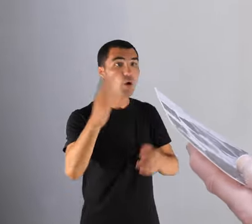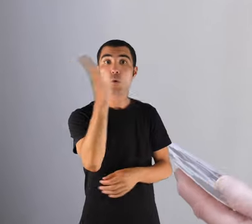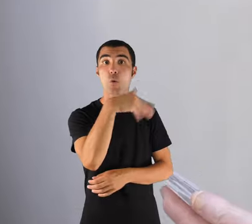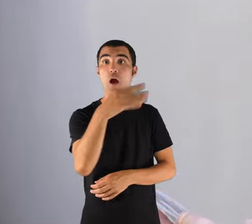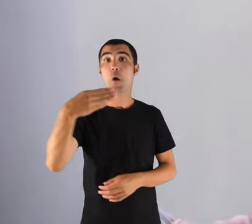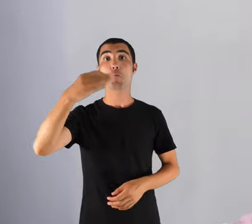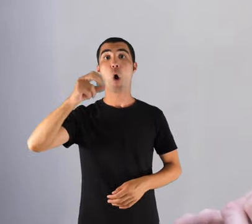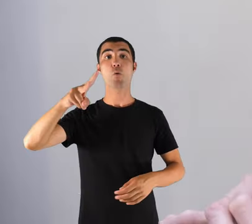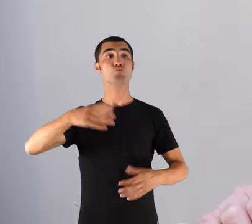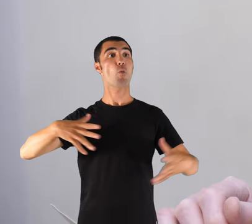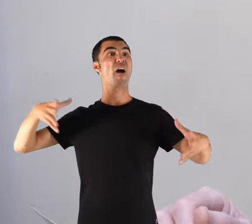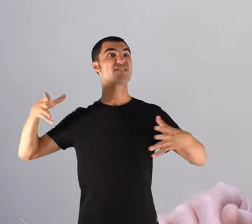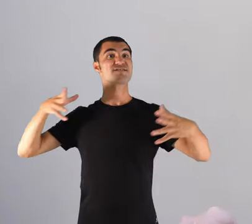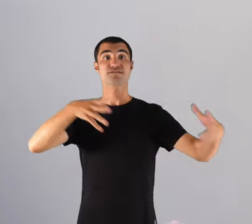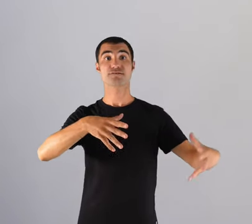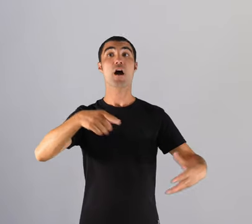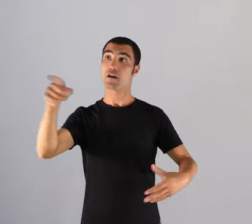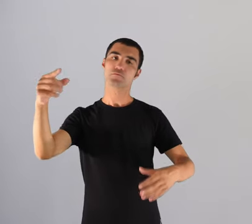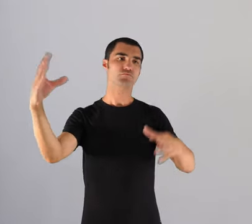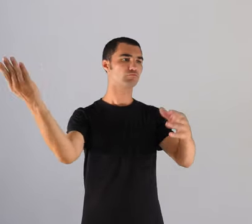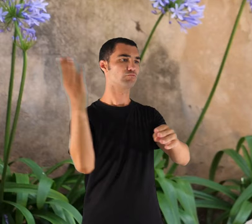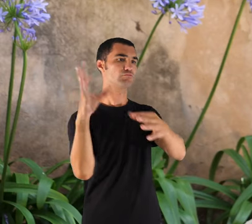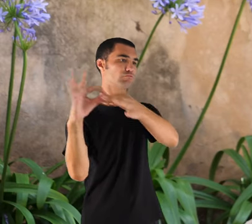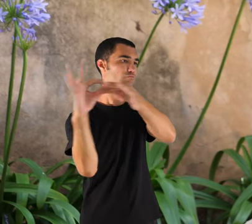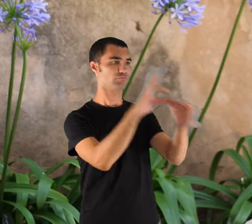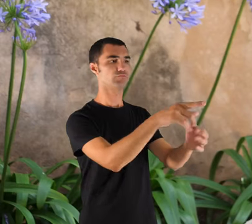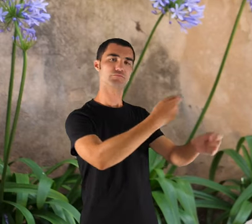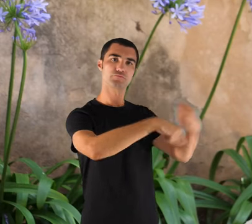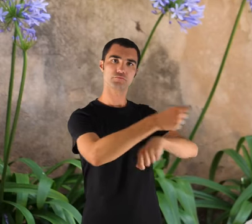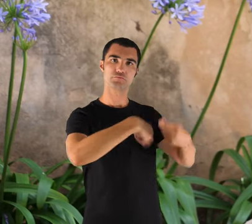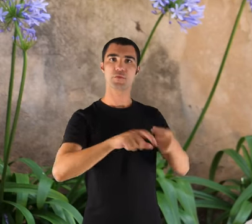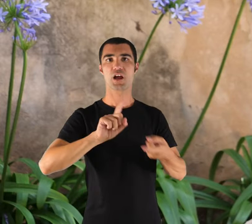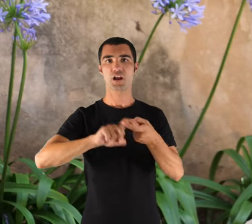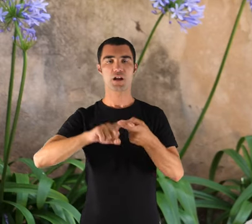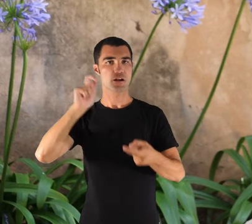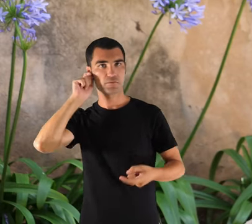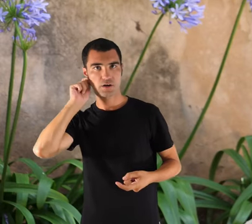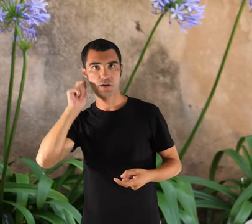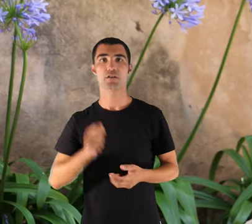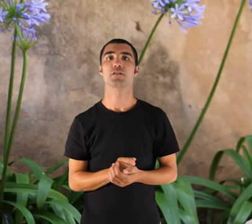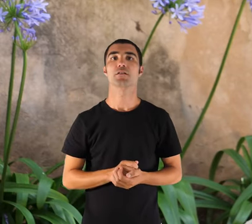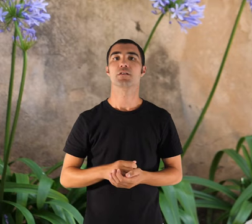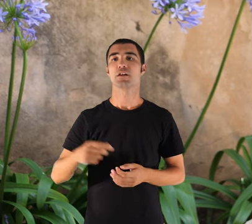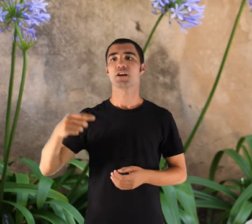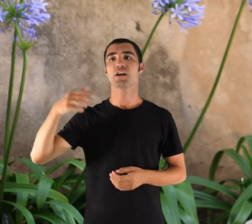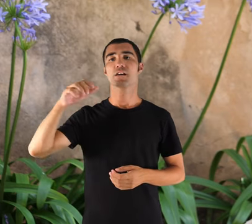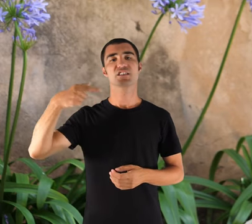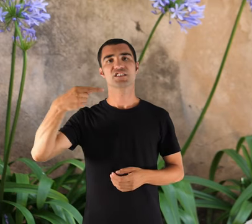venedores, era una barca de bou, i elles venien els peix per això. La meva germana és Corja, això és Gerret,